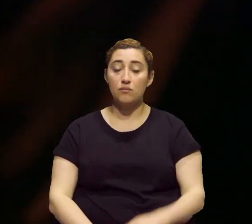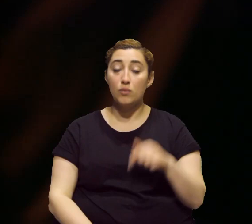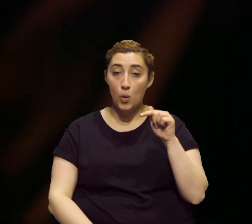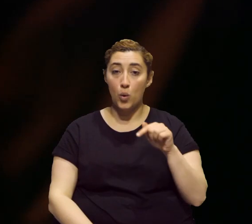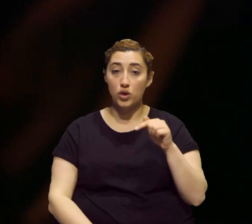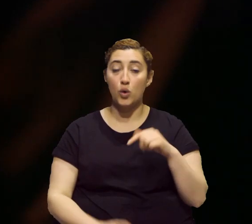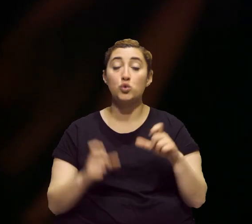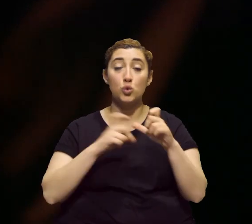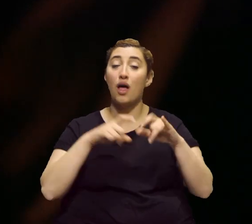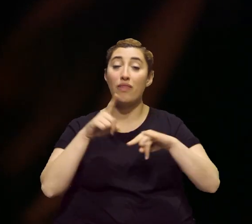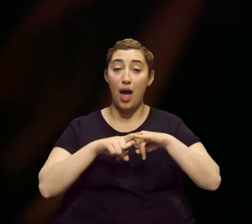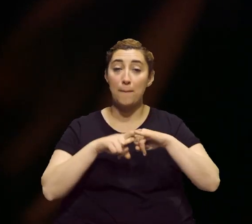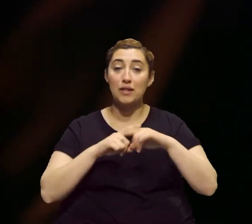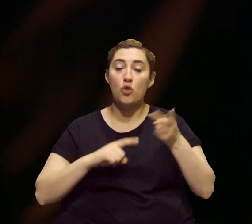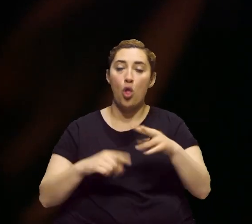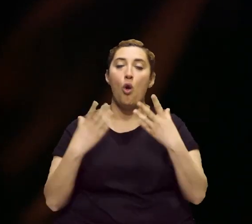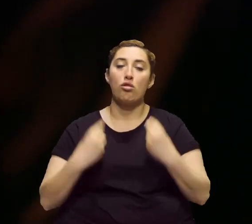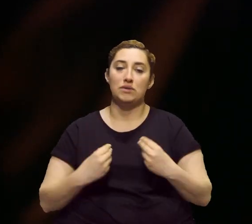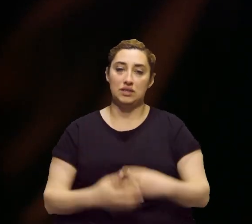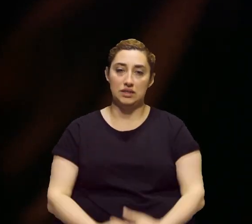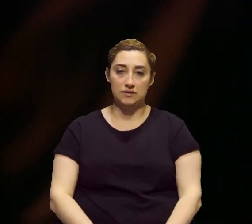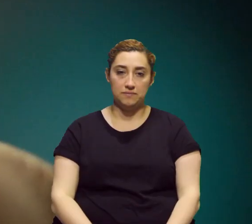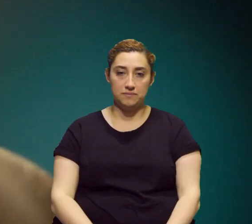da Sultan Hamit'in ölmesi.